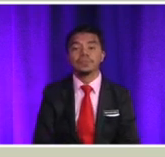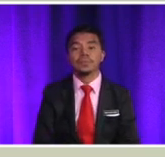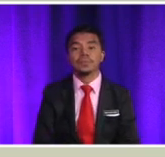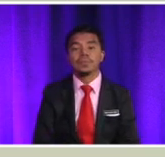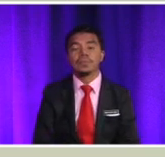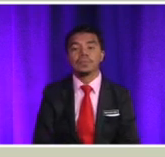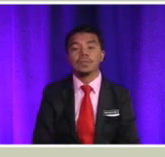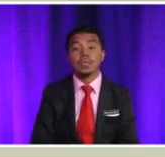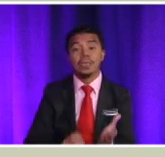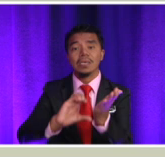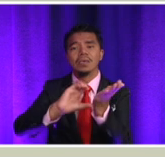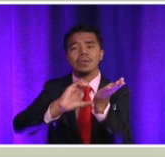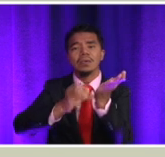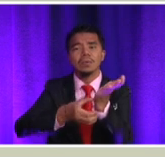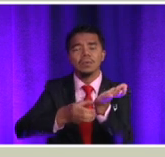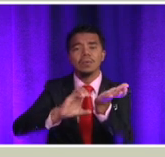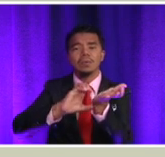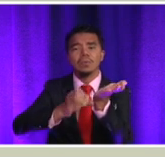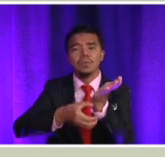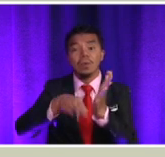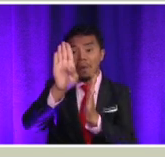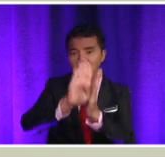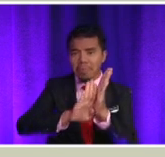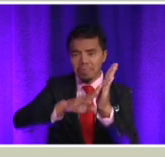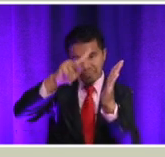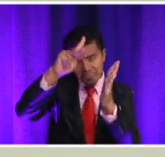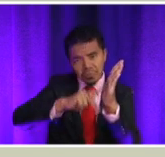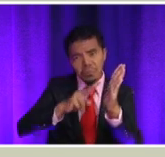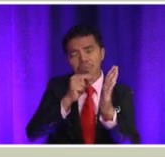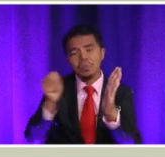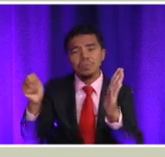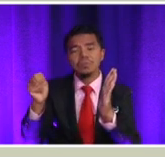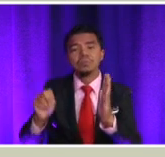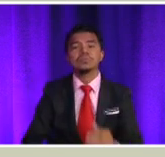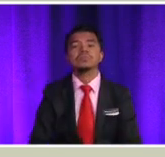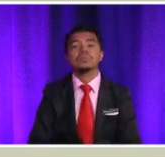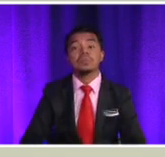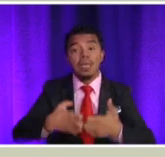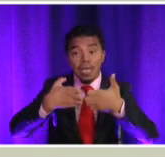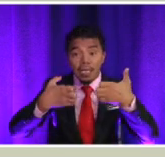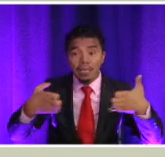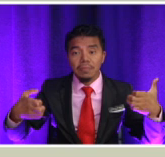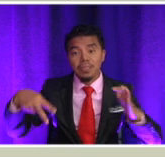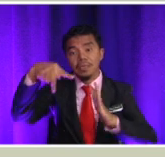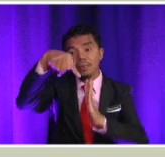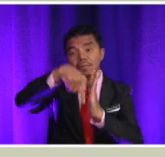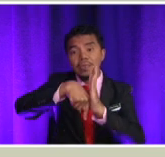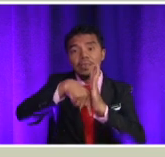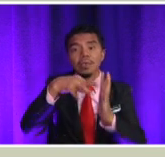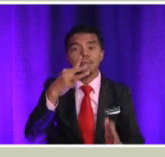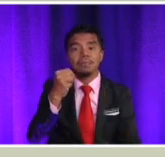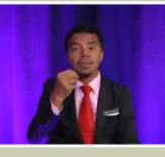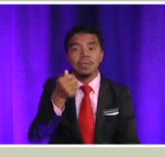makanan itu berkurangan daripada elemen pemasaran boleh